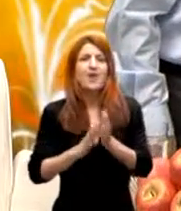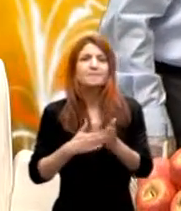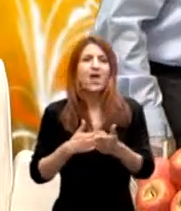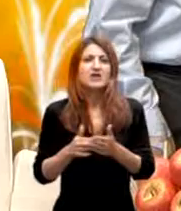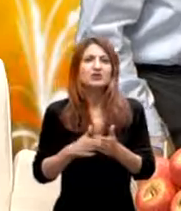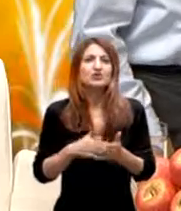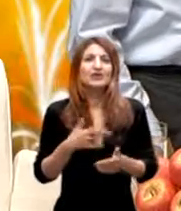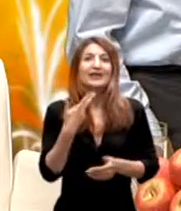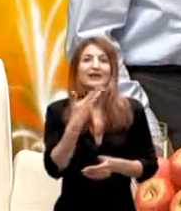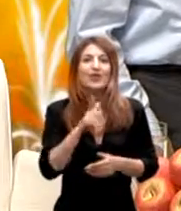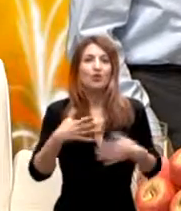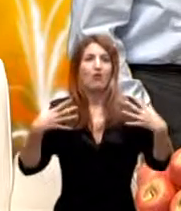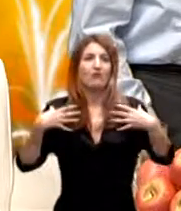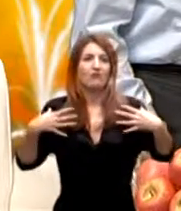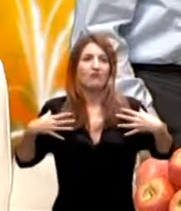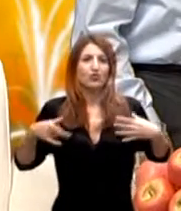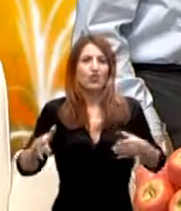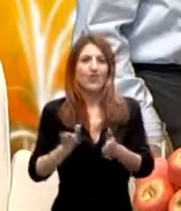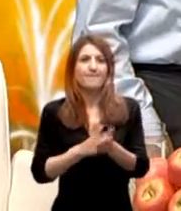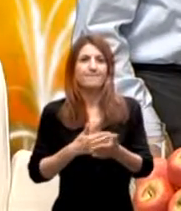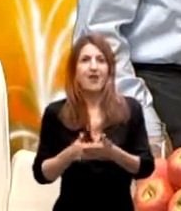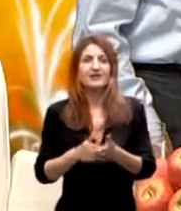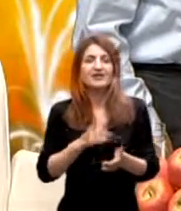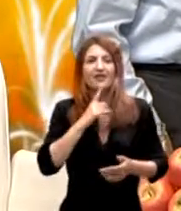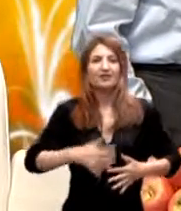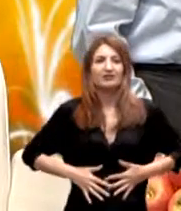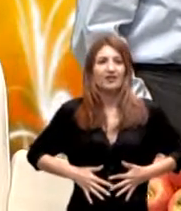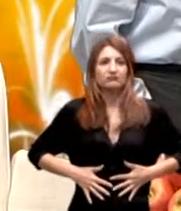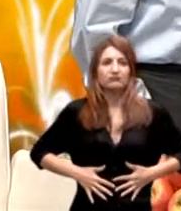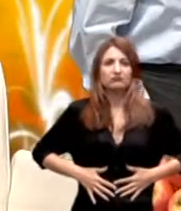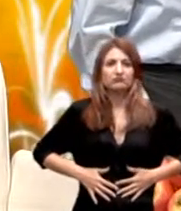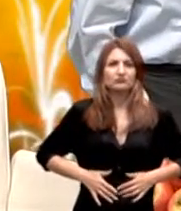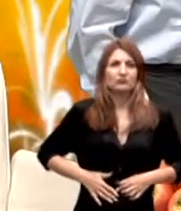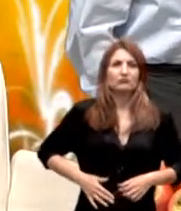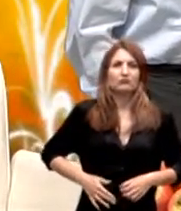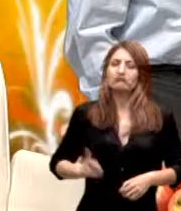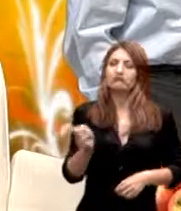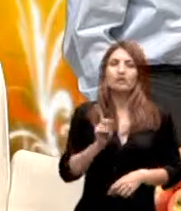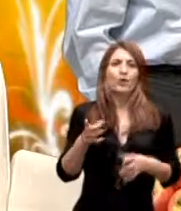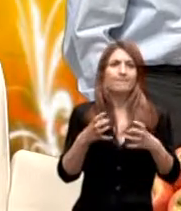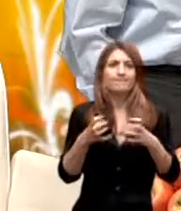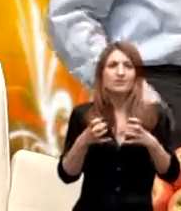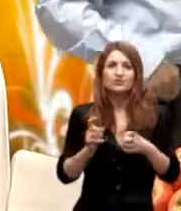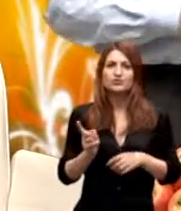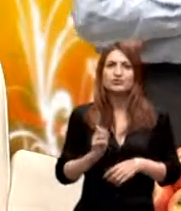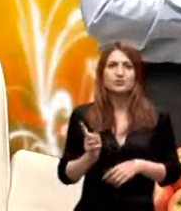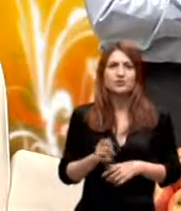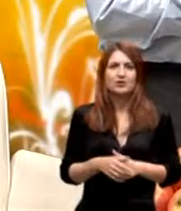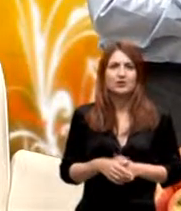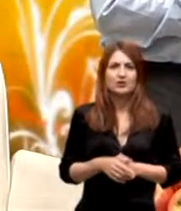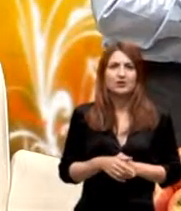Masnoće. Da. Ma, i to je to. Ova tu. I u trbuhu. U trbuhu. Ova, ovdje su mišići. Mrz, visajalni